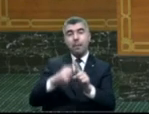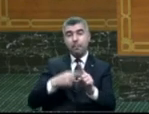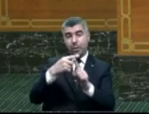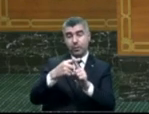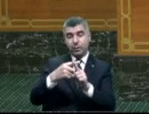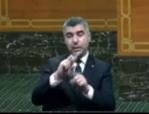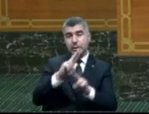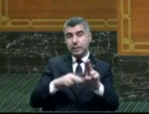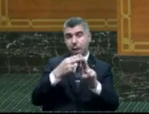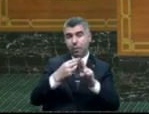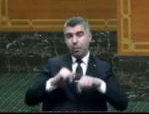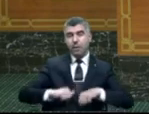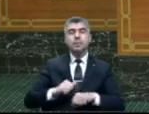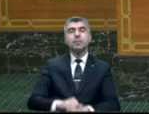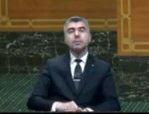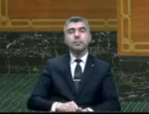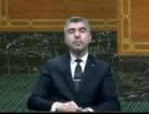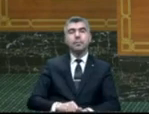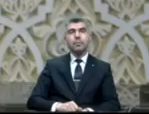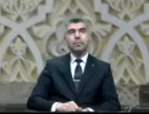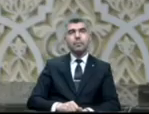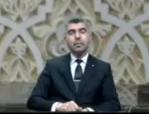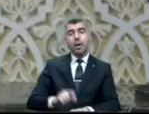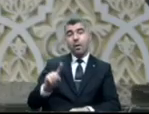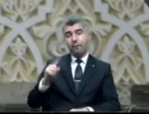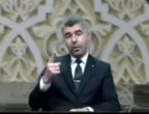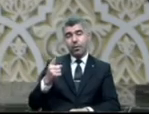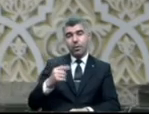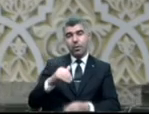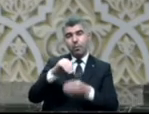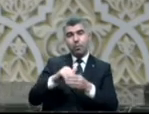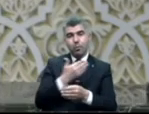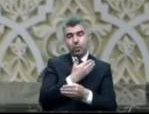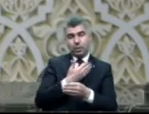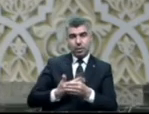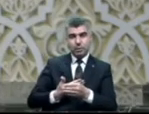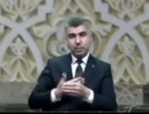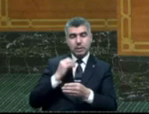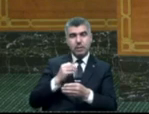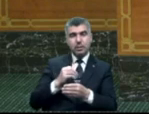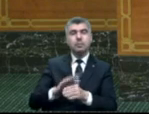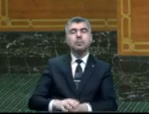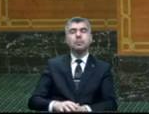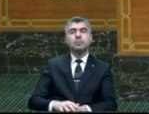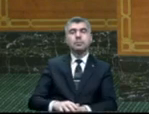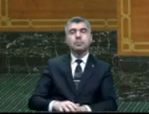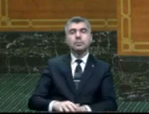السيد الوزير، أعطي الكلمة بنفس الترتيب بداية لمستشار الاتحاد الوطني للشغل بالمغرب. تفضل أستاذة